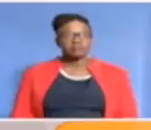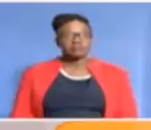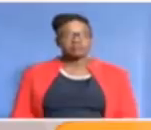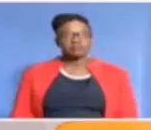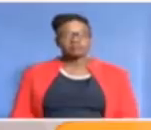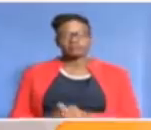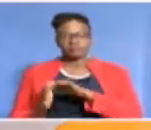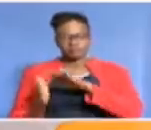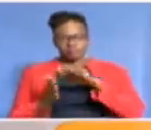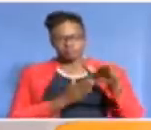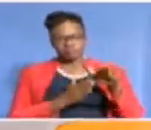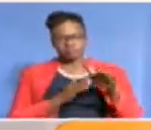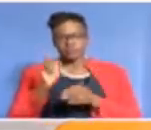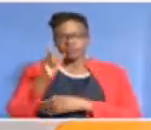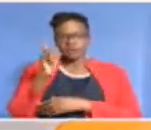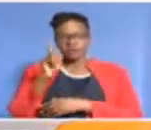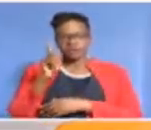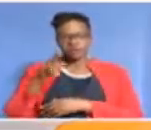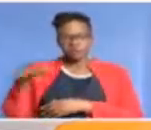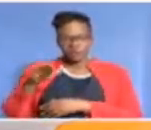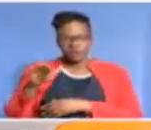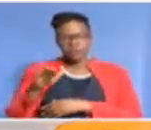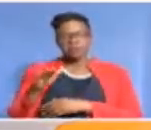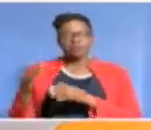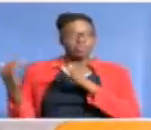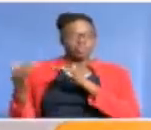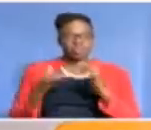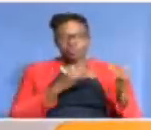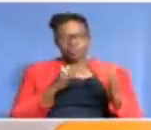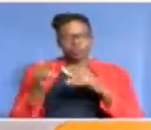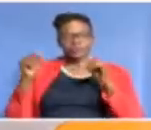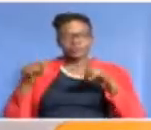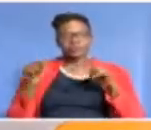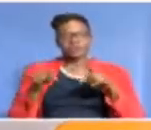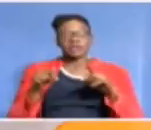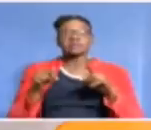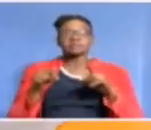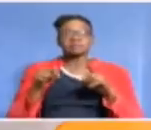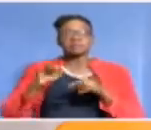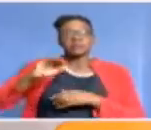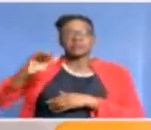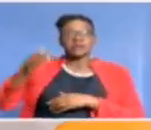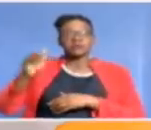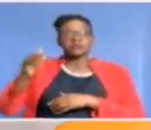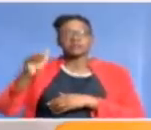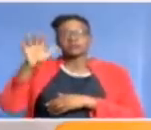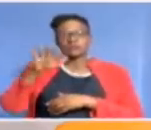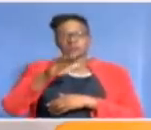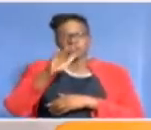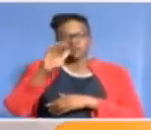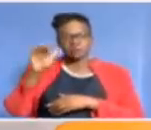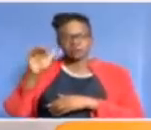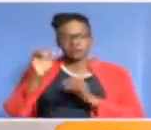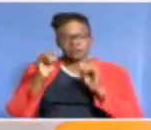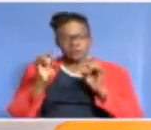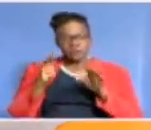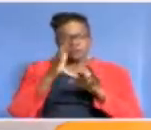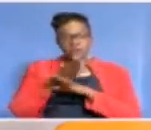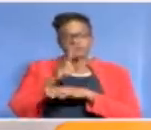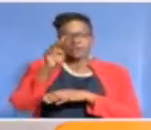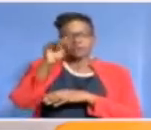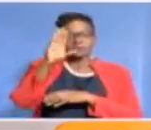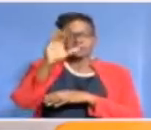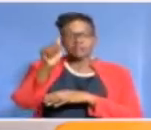Tusalie hapa Nairobi ambapo hali ya mshike mshike na vurugu leo imeshuhudiwa katika bunge la kaunti hii ya Nairobi baada ya wawakilishi wa wadi